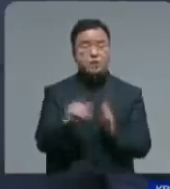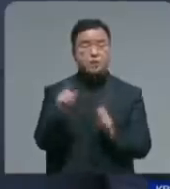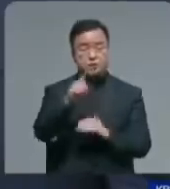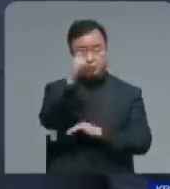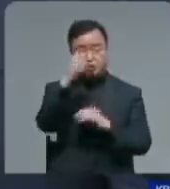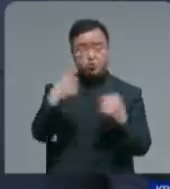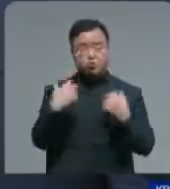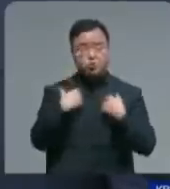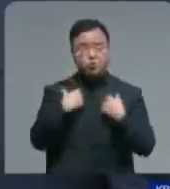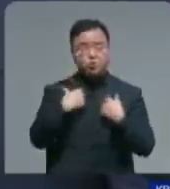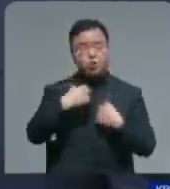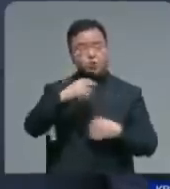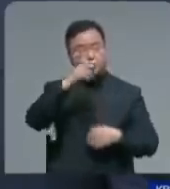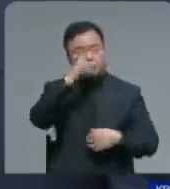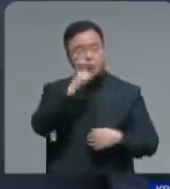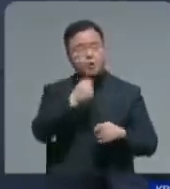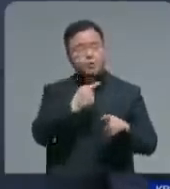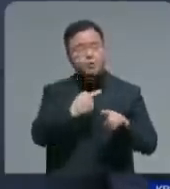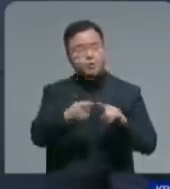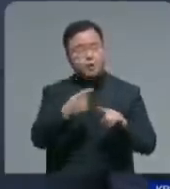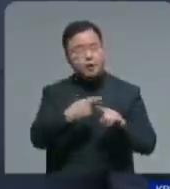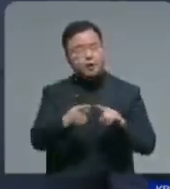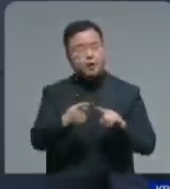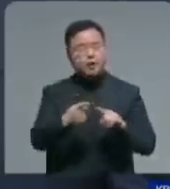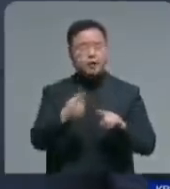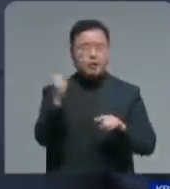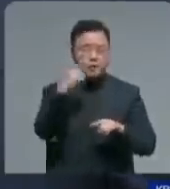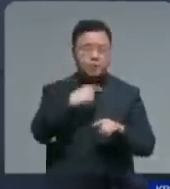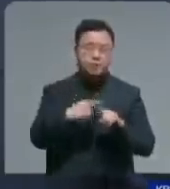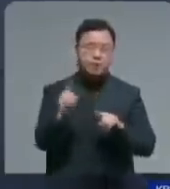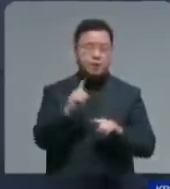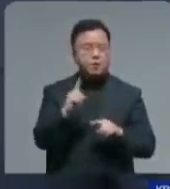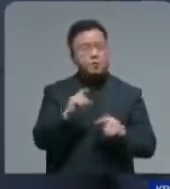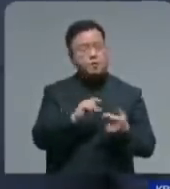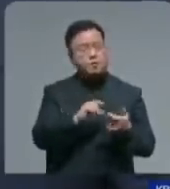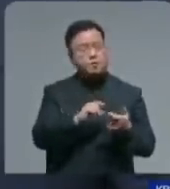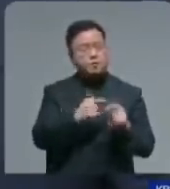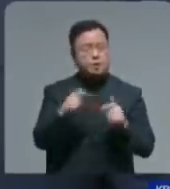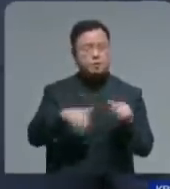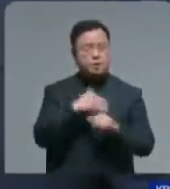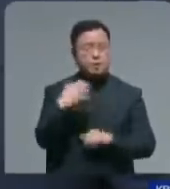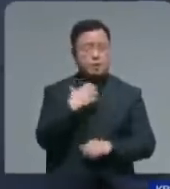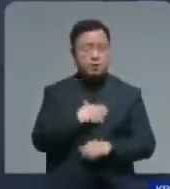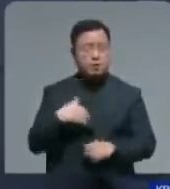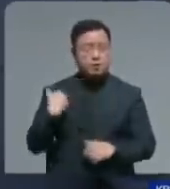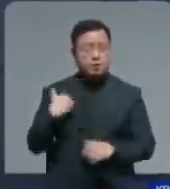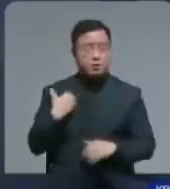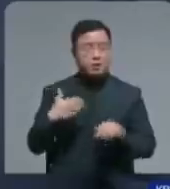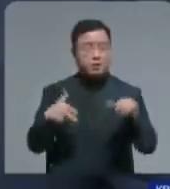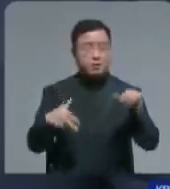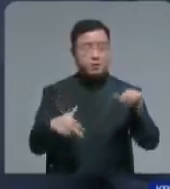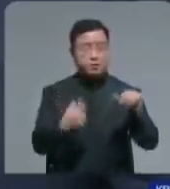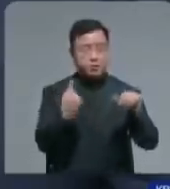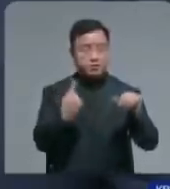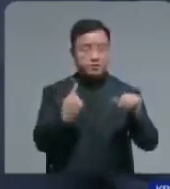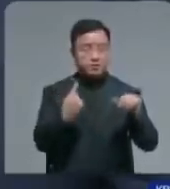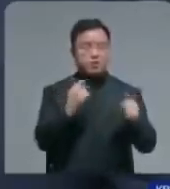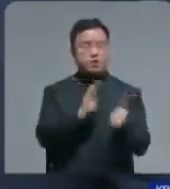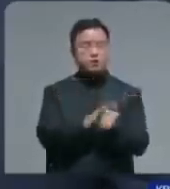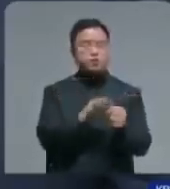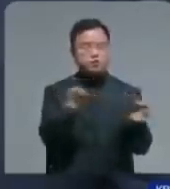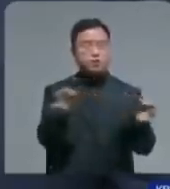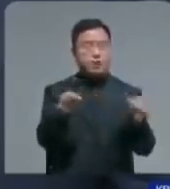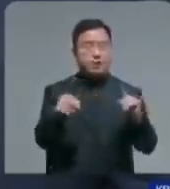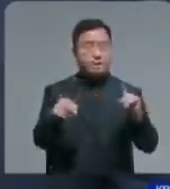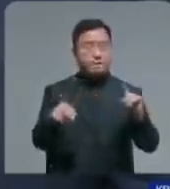정부가 혹시 호평을 받을까 걱정을 해서인지 모르겠지만 50조 원 지원하겠다. 단 내가 당선되면. 100조 원